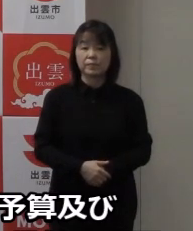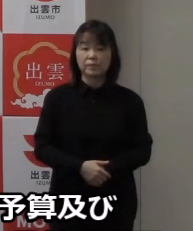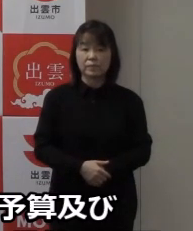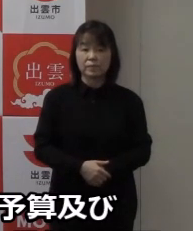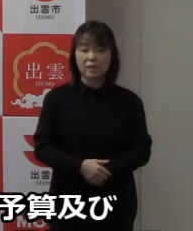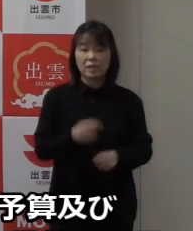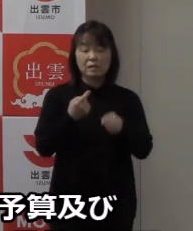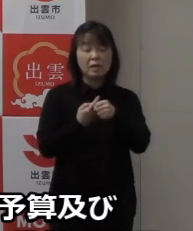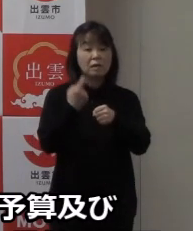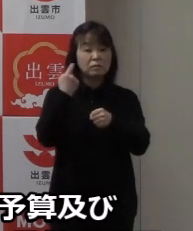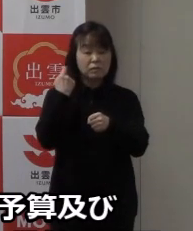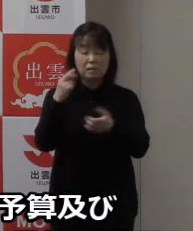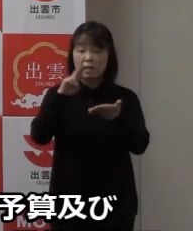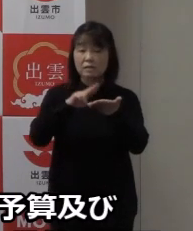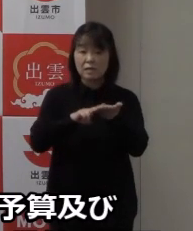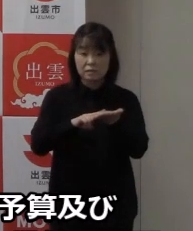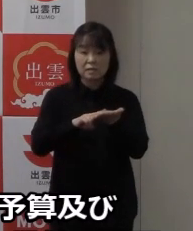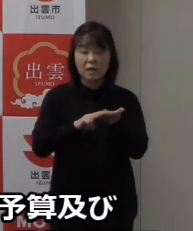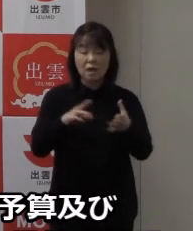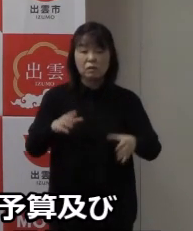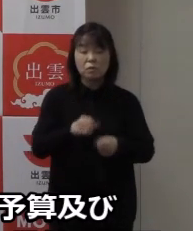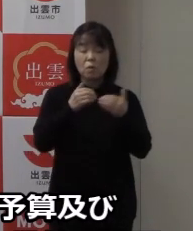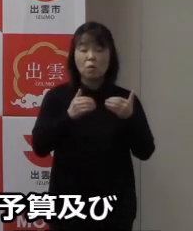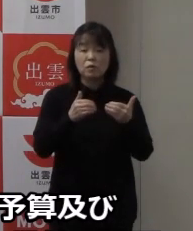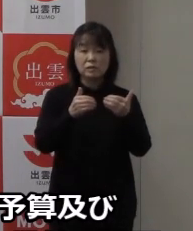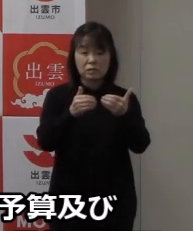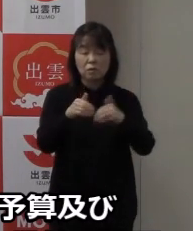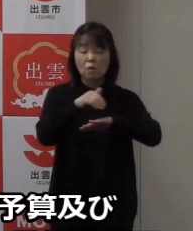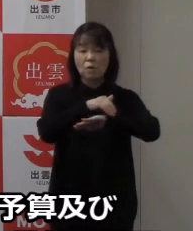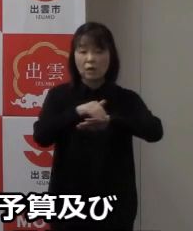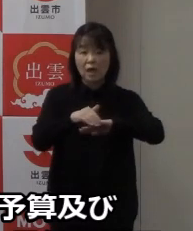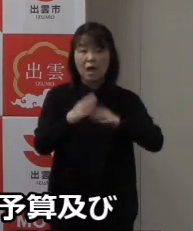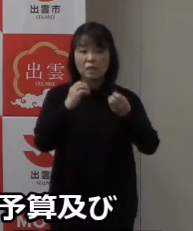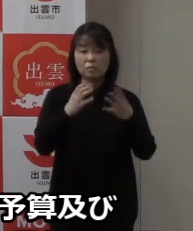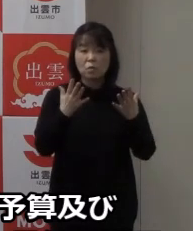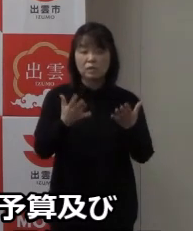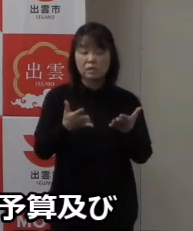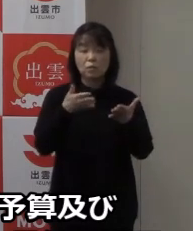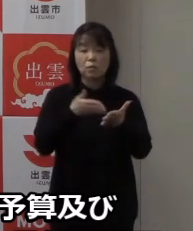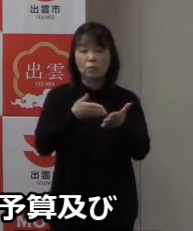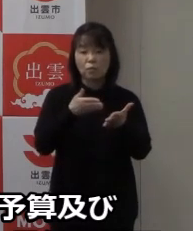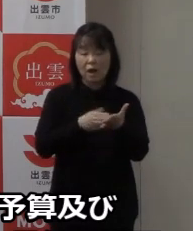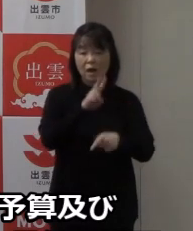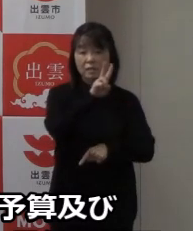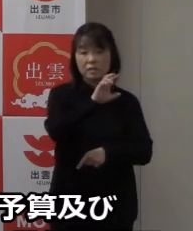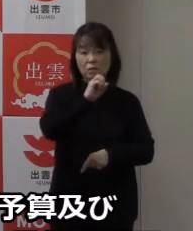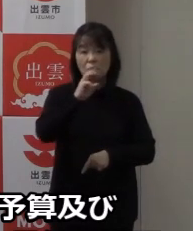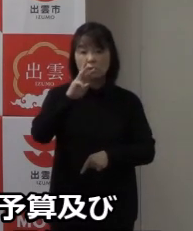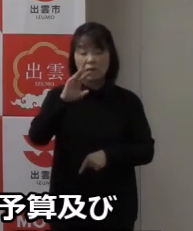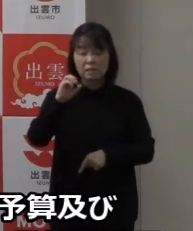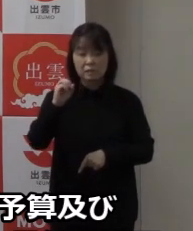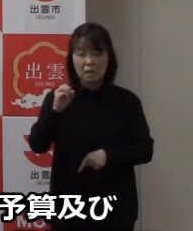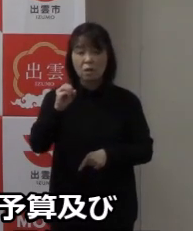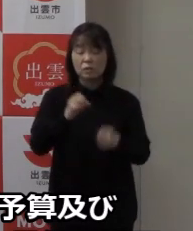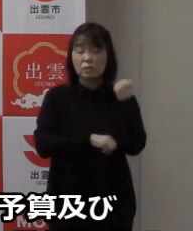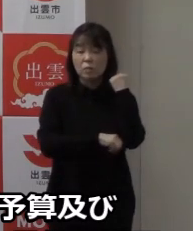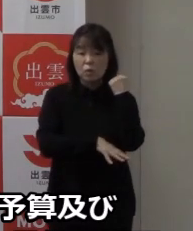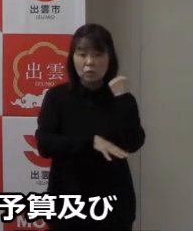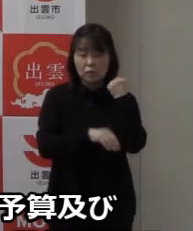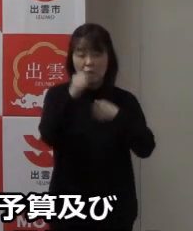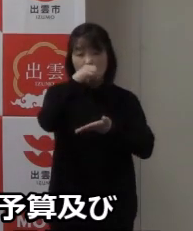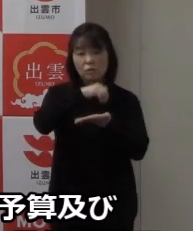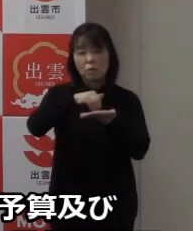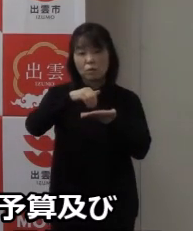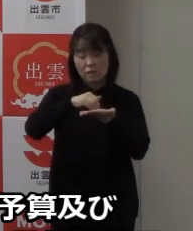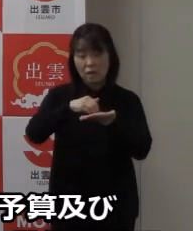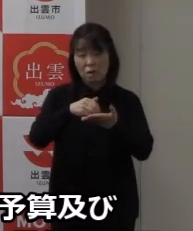昨年策定いたしました総合振興計画出雲神話2030に基づいて予算を組んだ